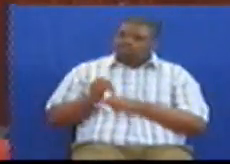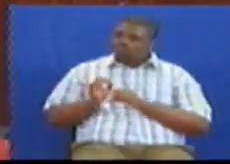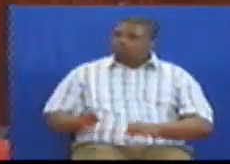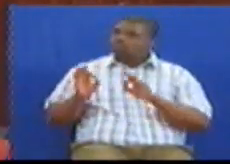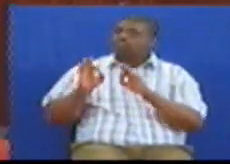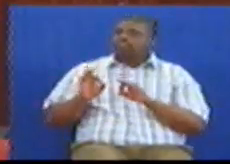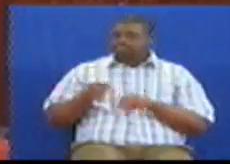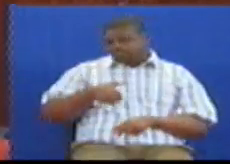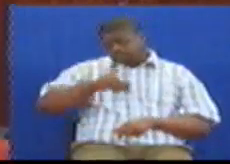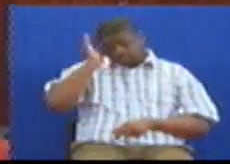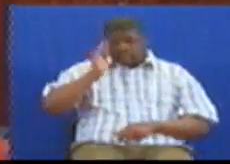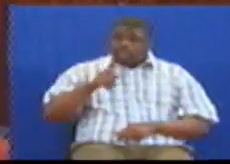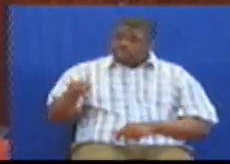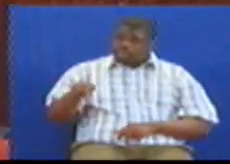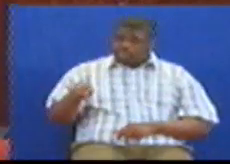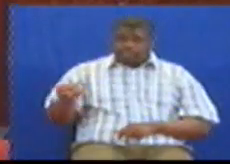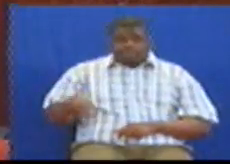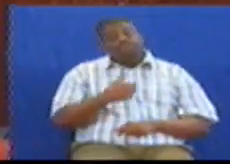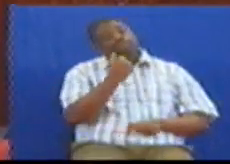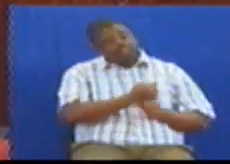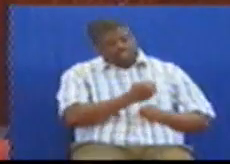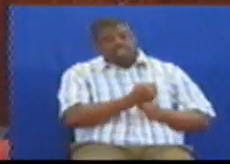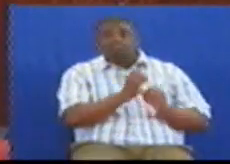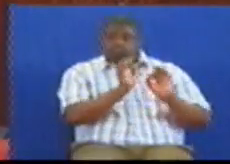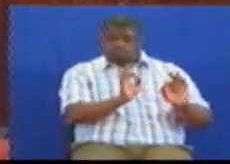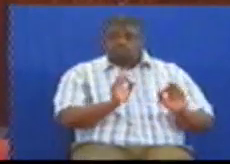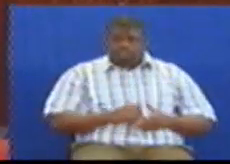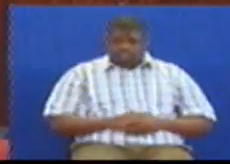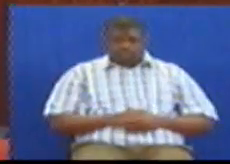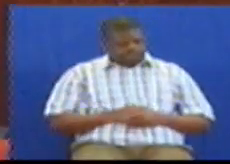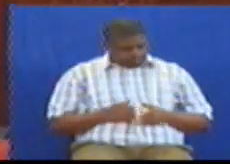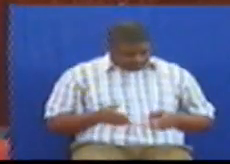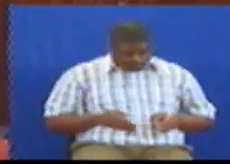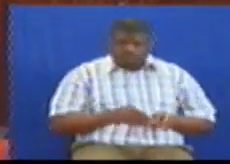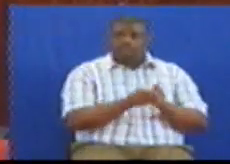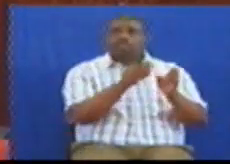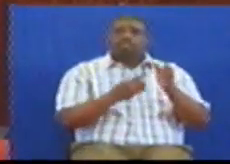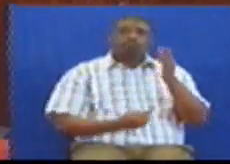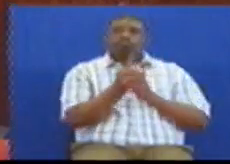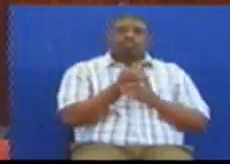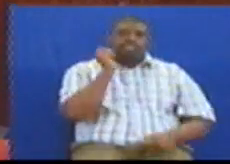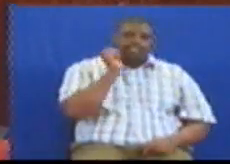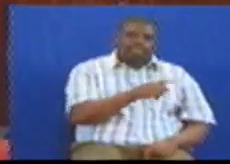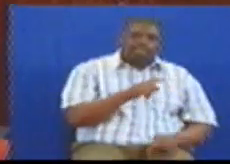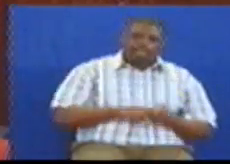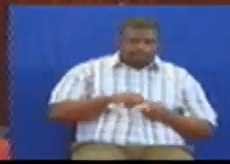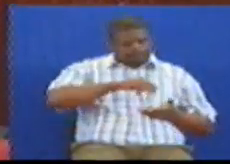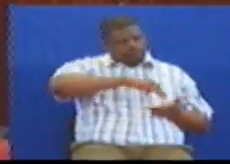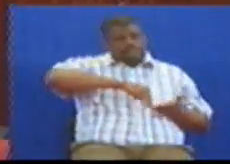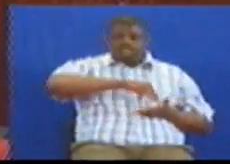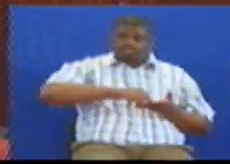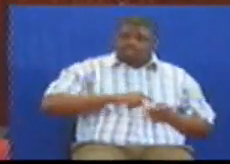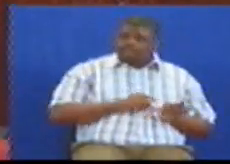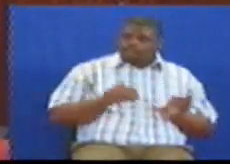tunaomba serikali iweze kufanyia kazi vizuri. Kuna barabara ambazo zinatoka Iringa manispaa